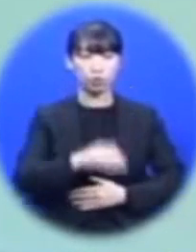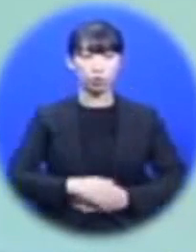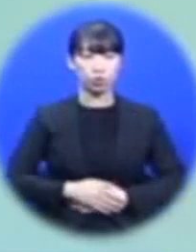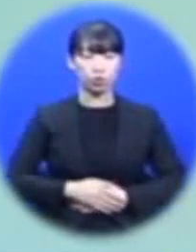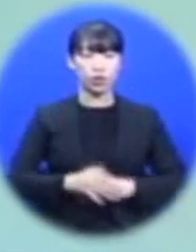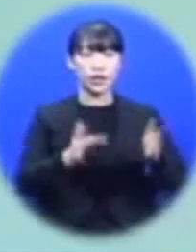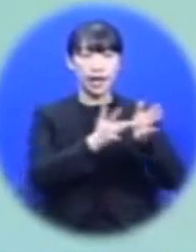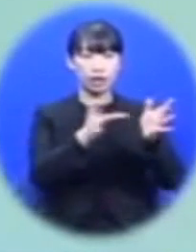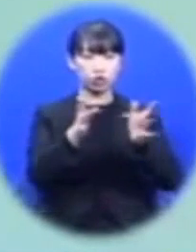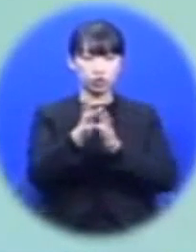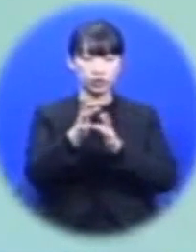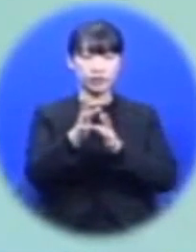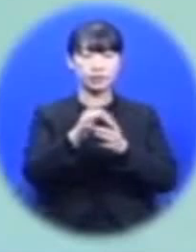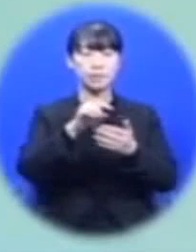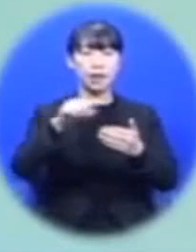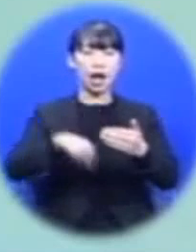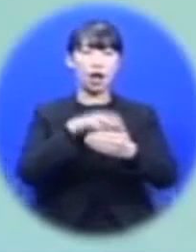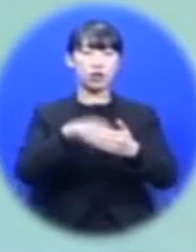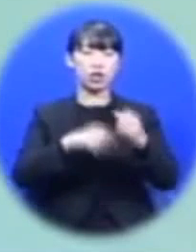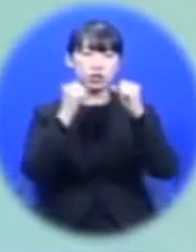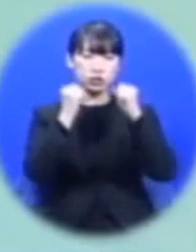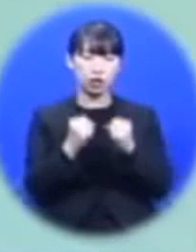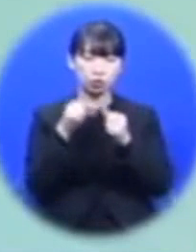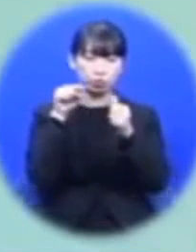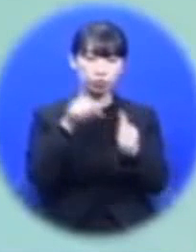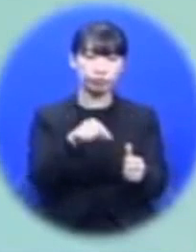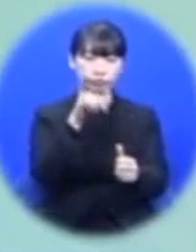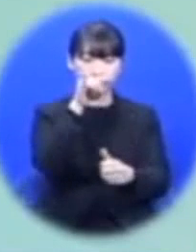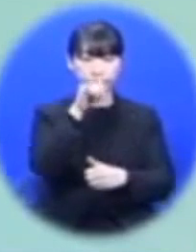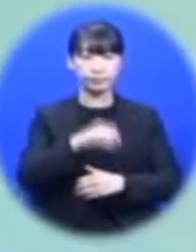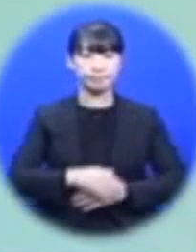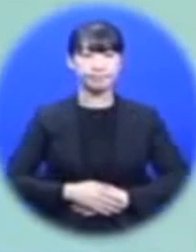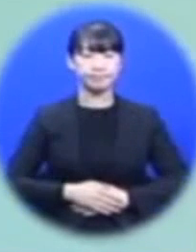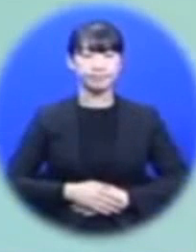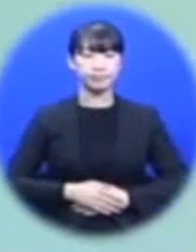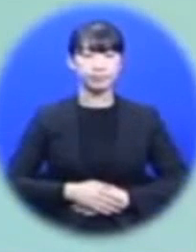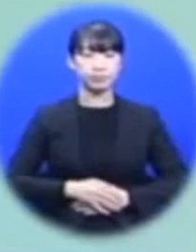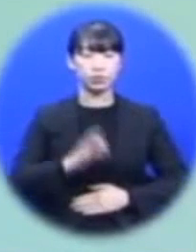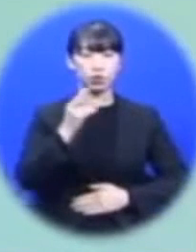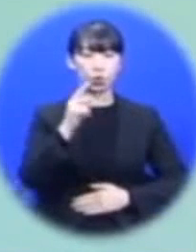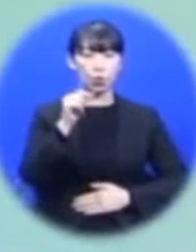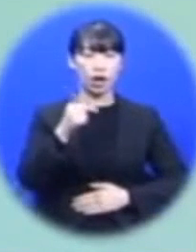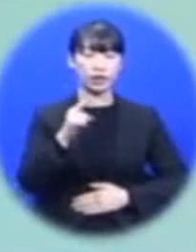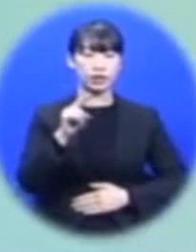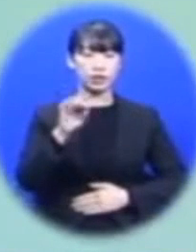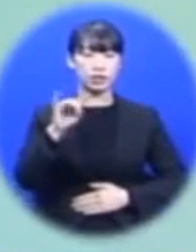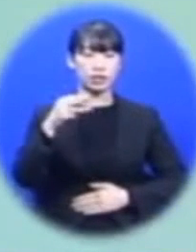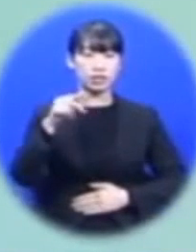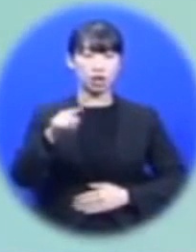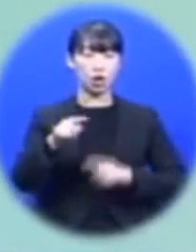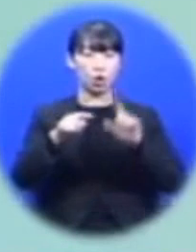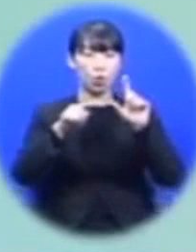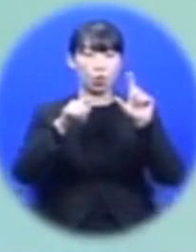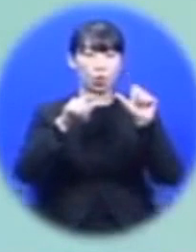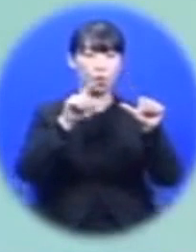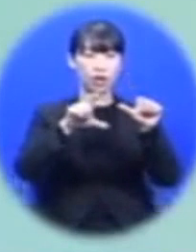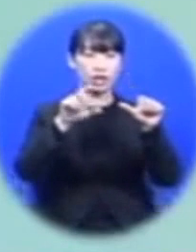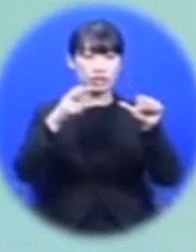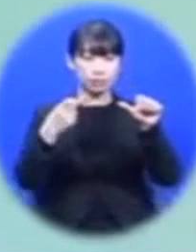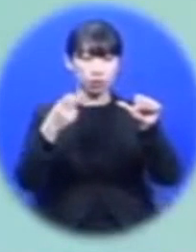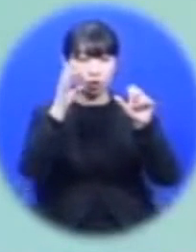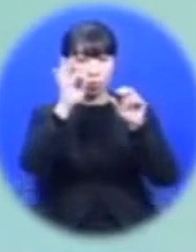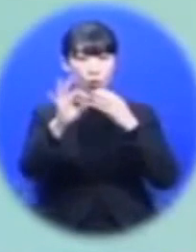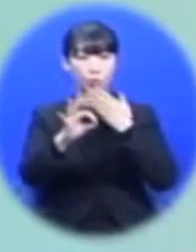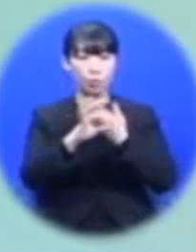있으십시오 예수님 안에 요한일서 5장 12절 오늘 본문 말씀에도 그 아들을 모시고 있는